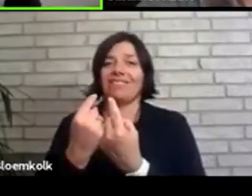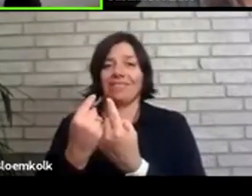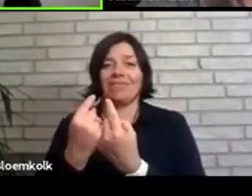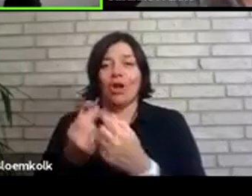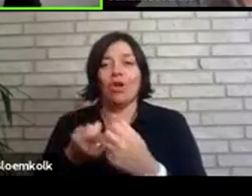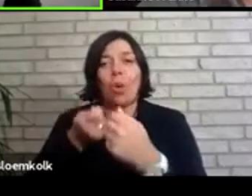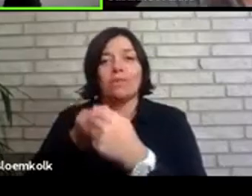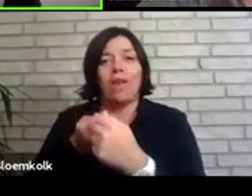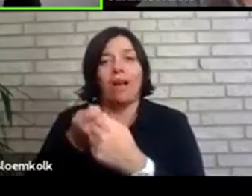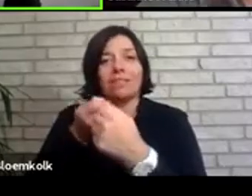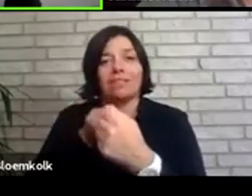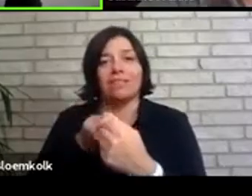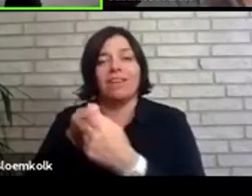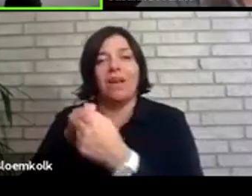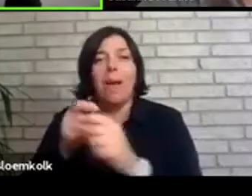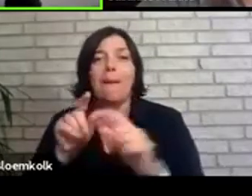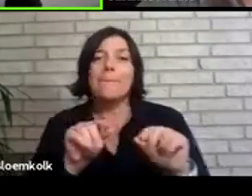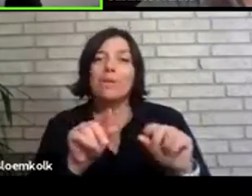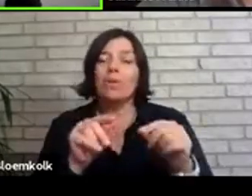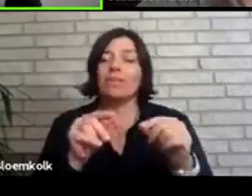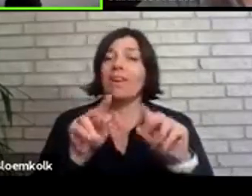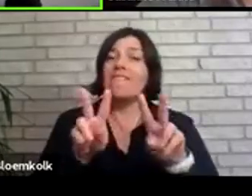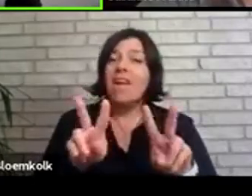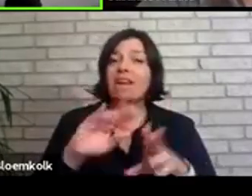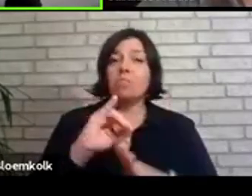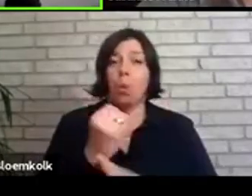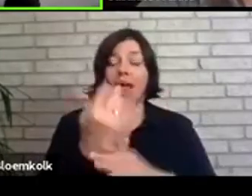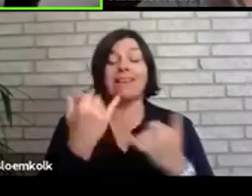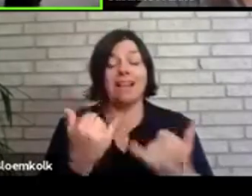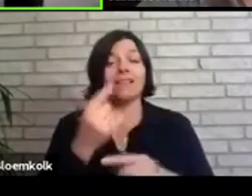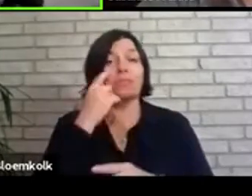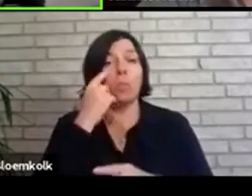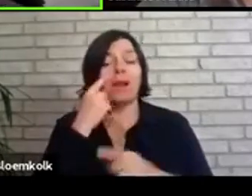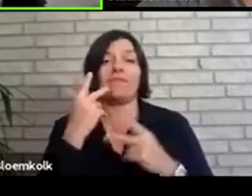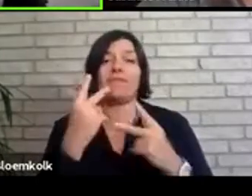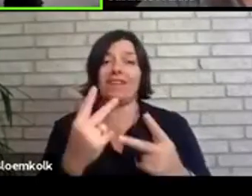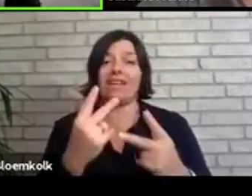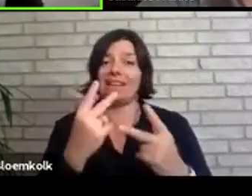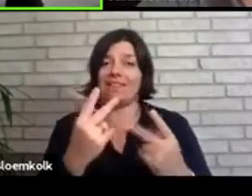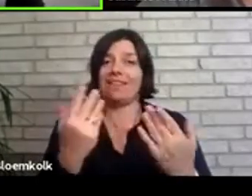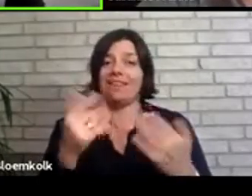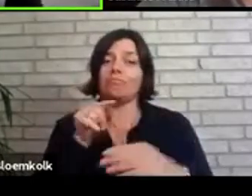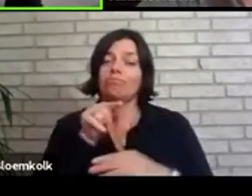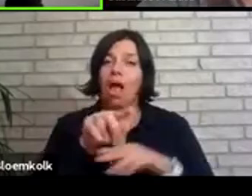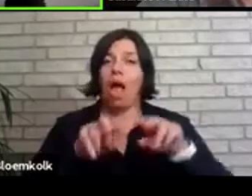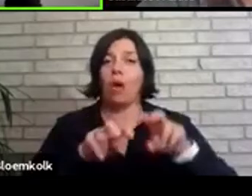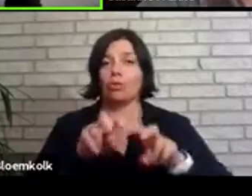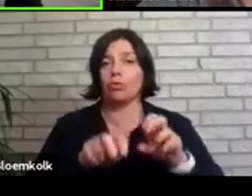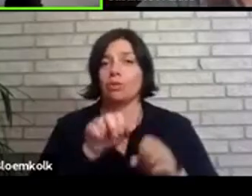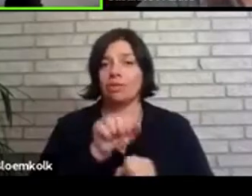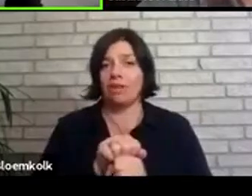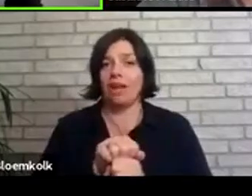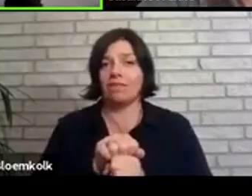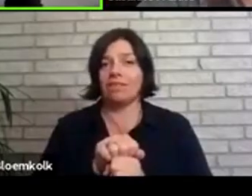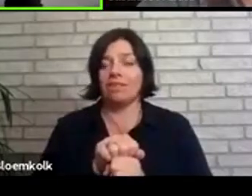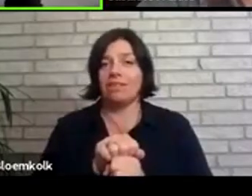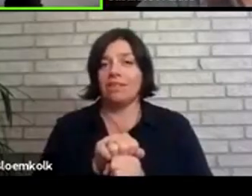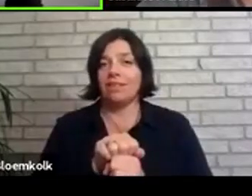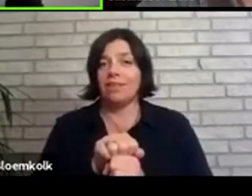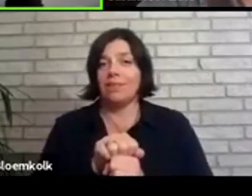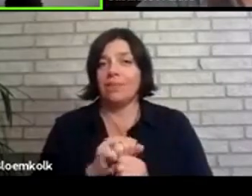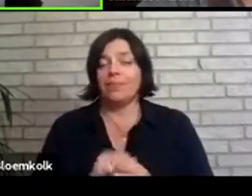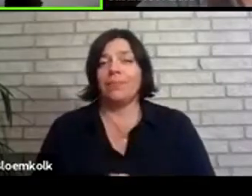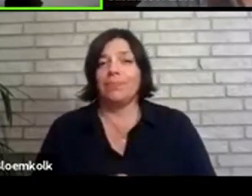sind an der Stelle eine ganz wichtige Ressource, die man nutzen kann, weil die eben auch nochmal auf andere Sphären der Fanszenen Zugänge